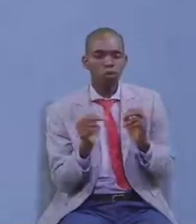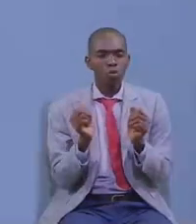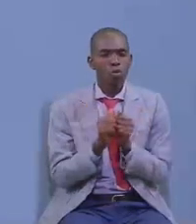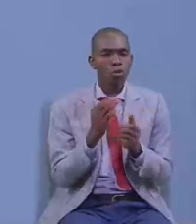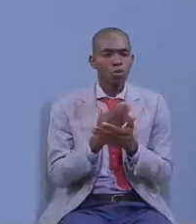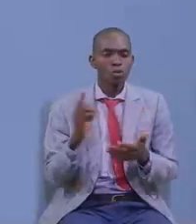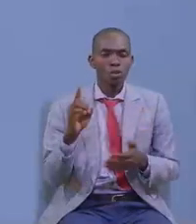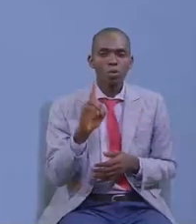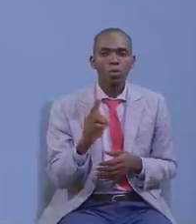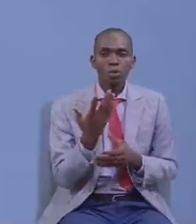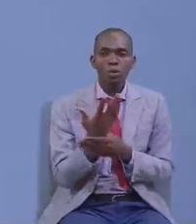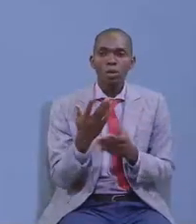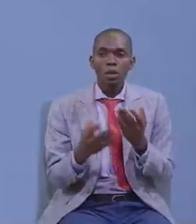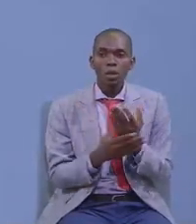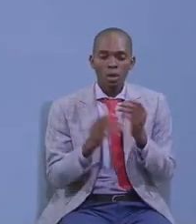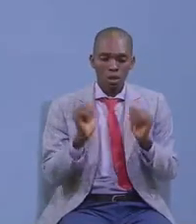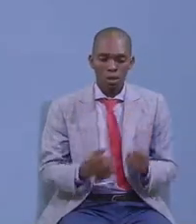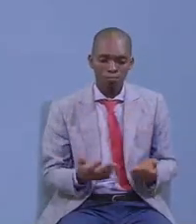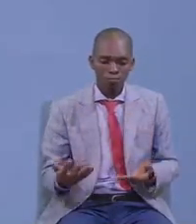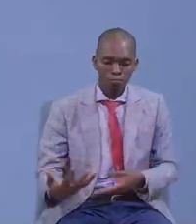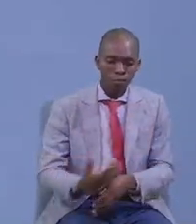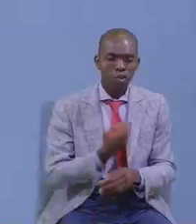Ta main peut porter quelque chose.